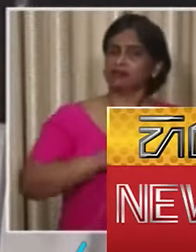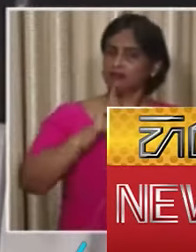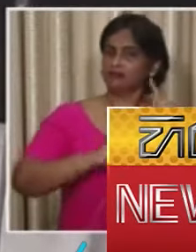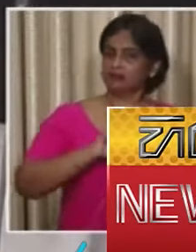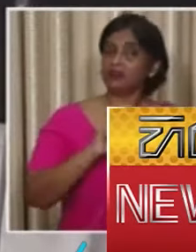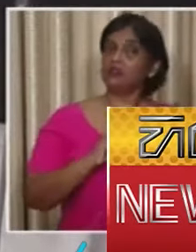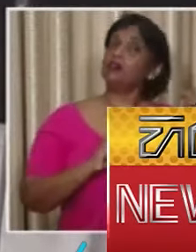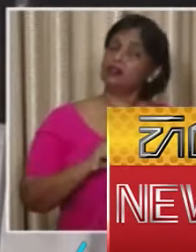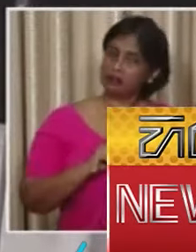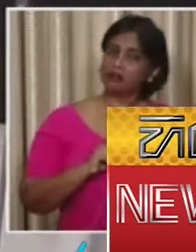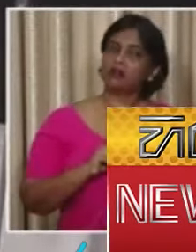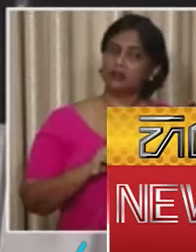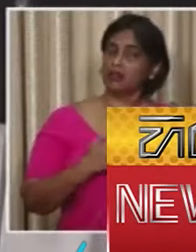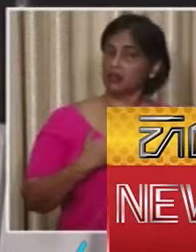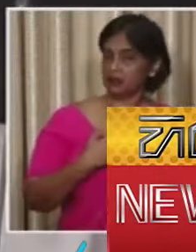තියෙන නමුත් ඒ අයත්